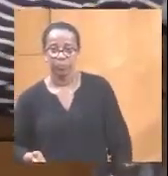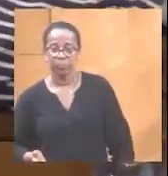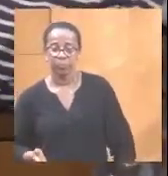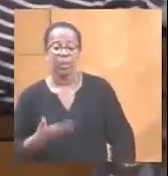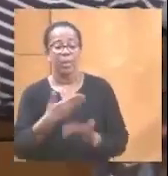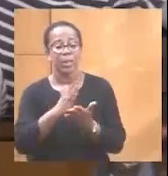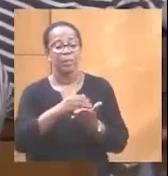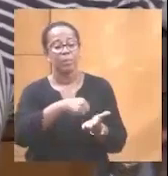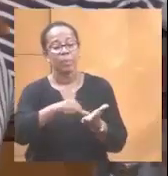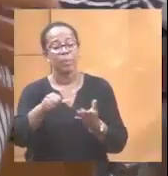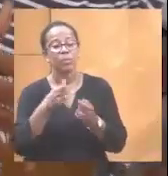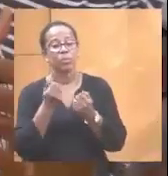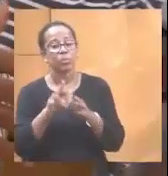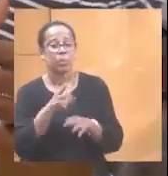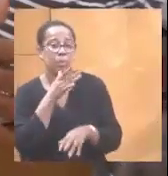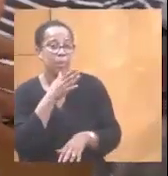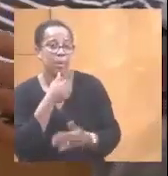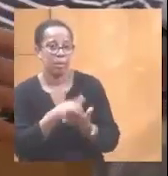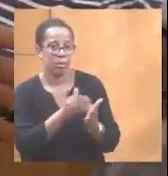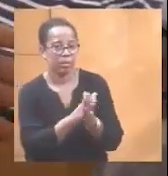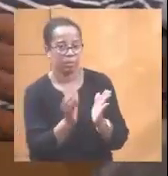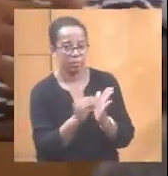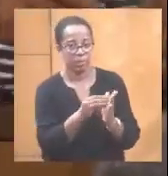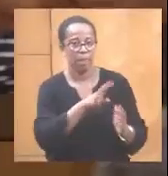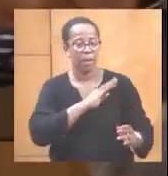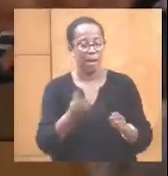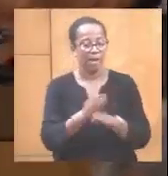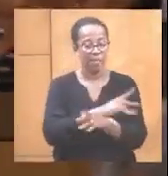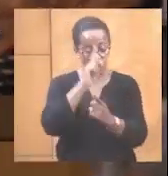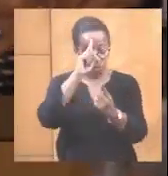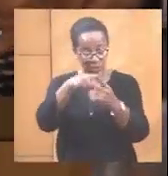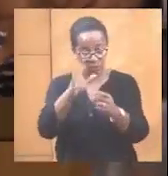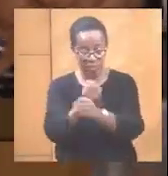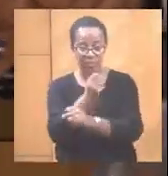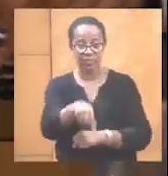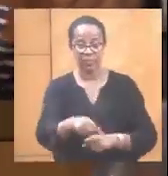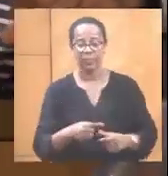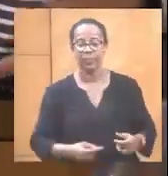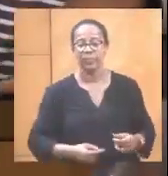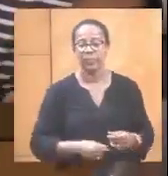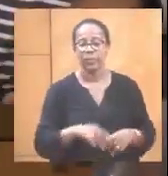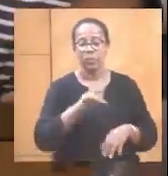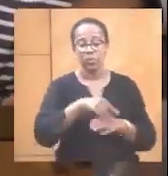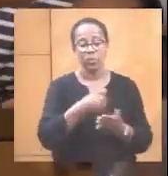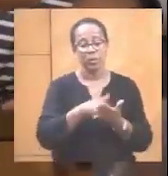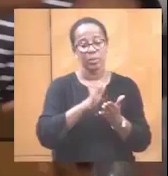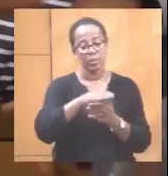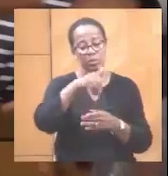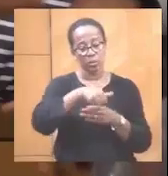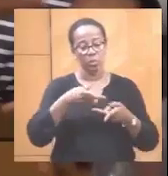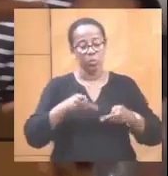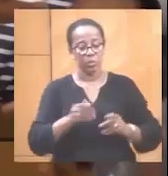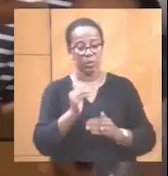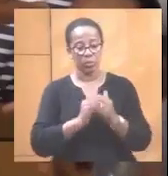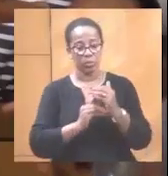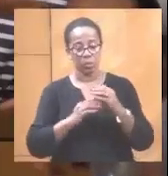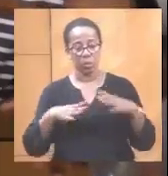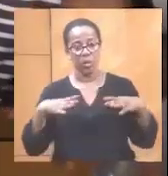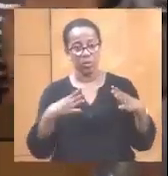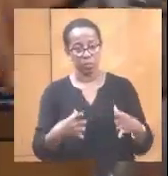sûr, puisqu'il y a des objectifs à atteindre pour les avoir. Donc, ils sont inscrits en autorisation d'engagement.